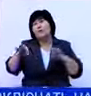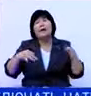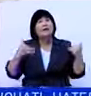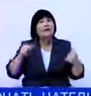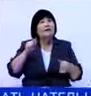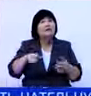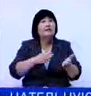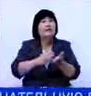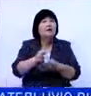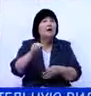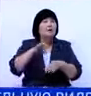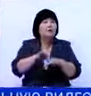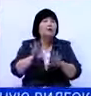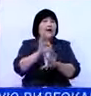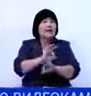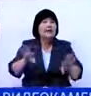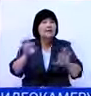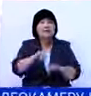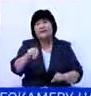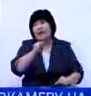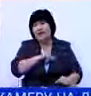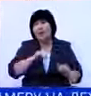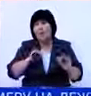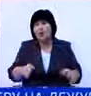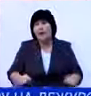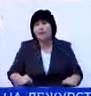в этом направлении проводится разъяснительная работа.